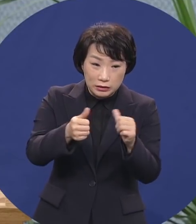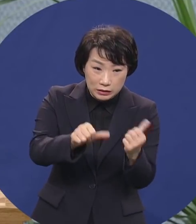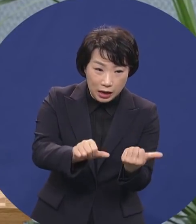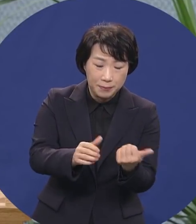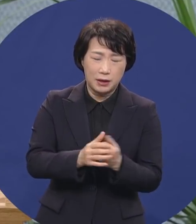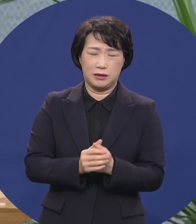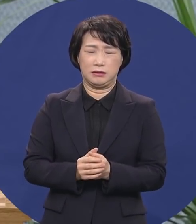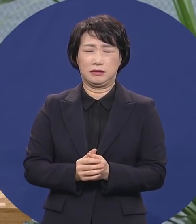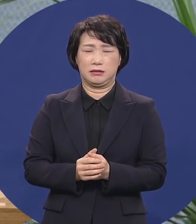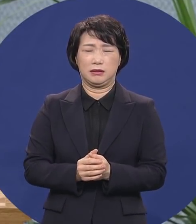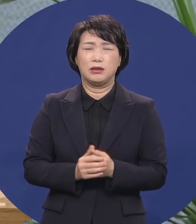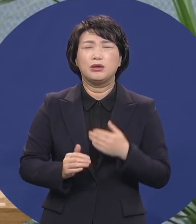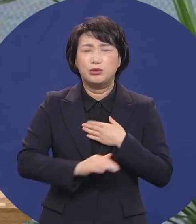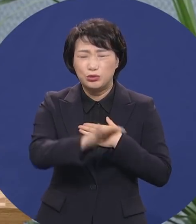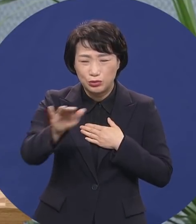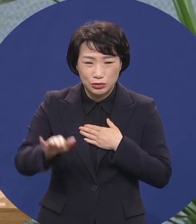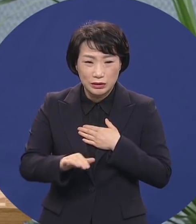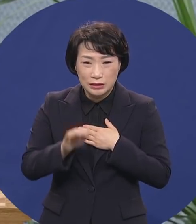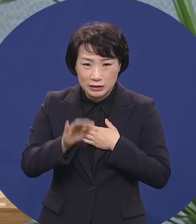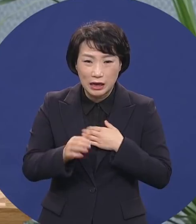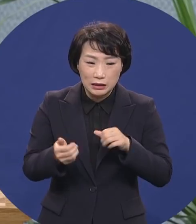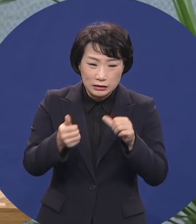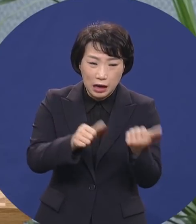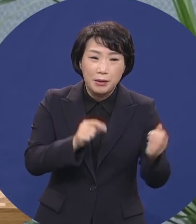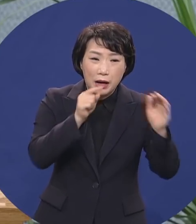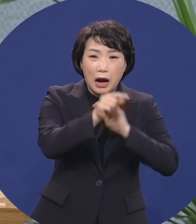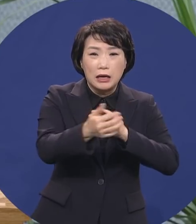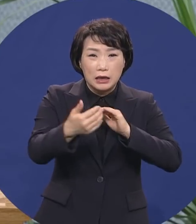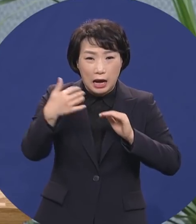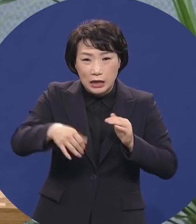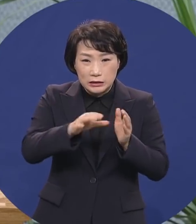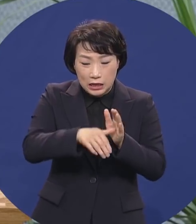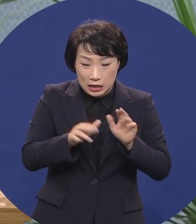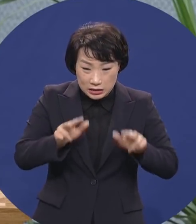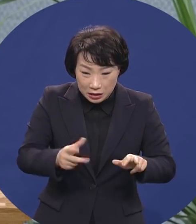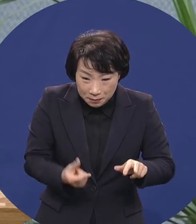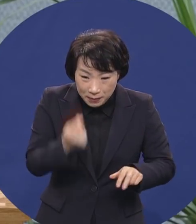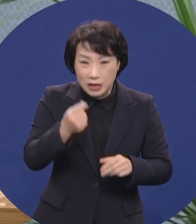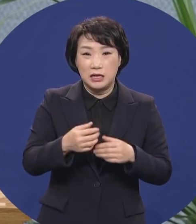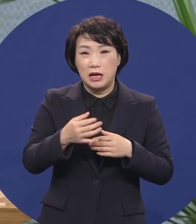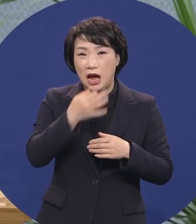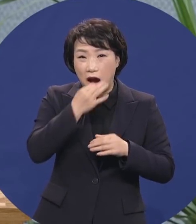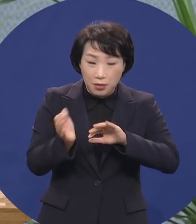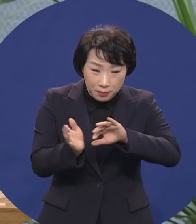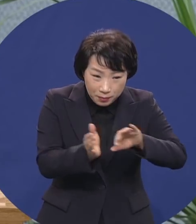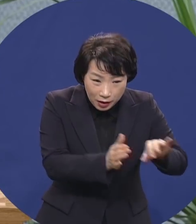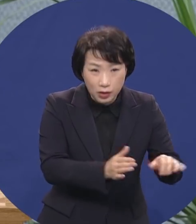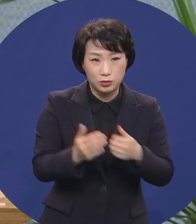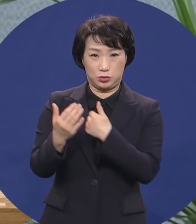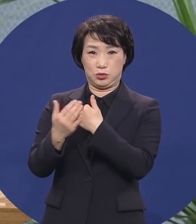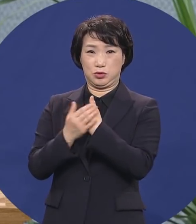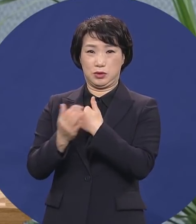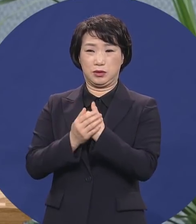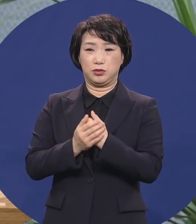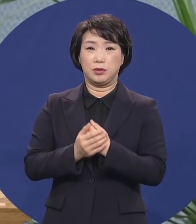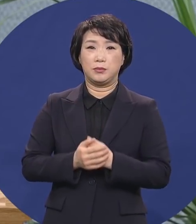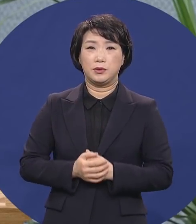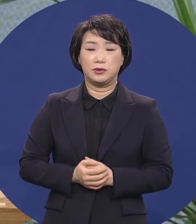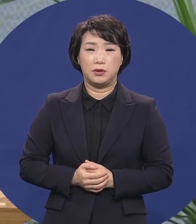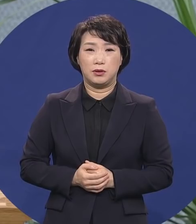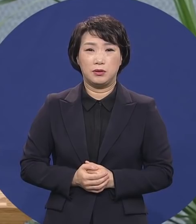했으니 우리는 사망에 이르기 전에 빨리 욕심을 제거하게 도와주시옵소서.